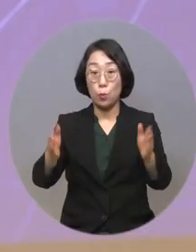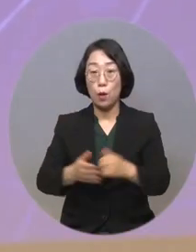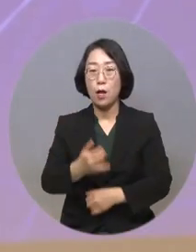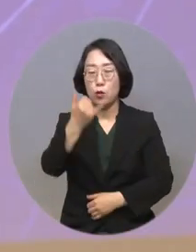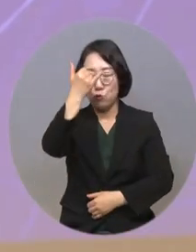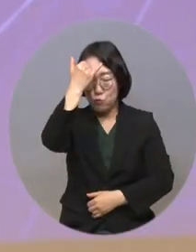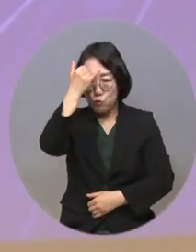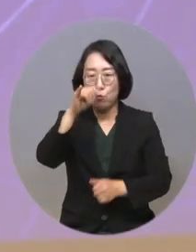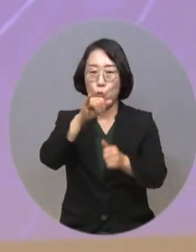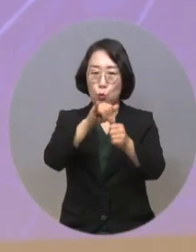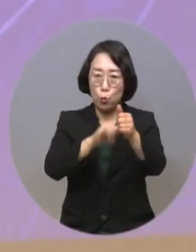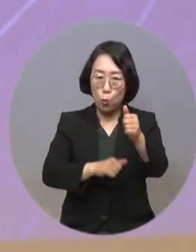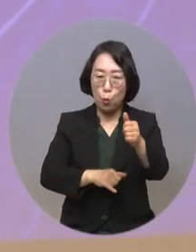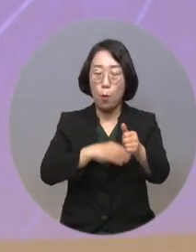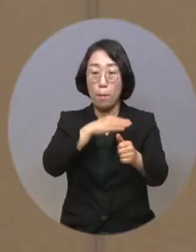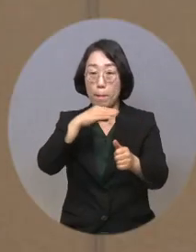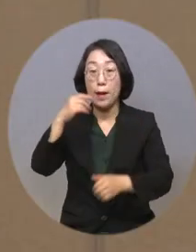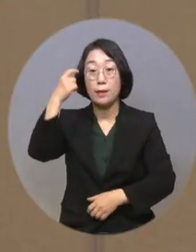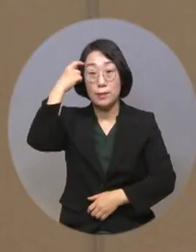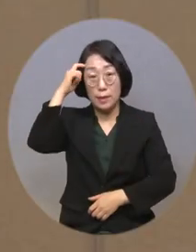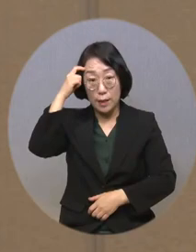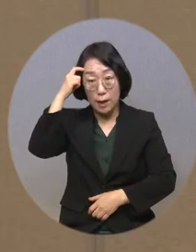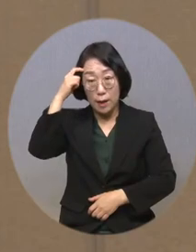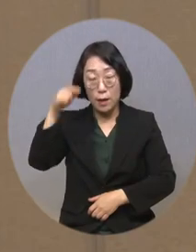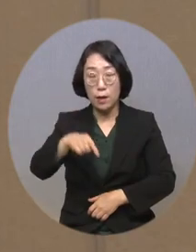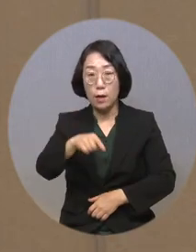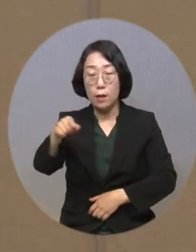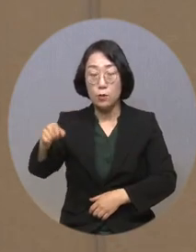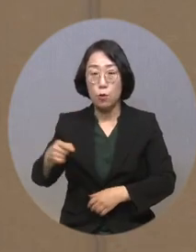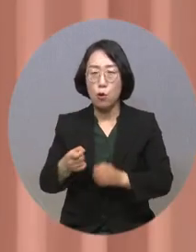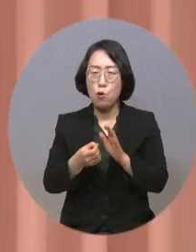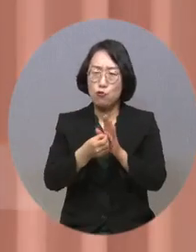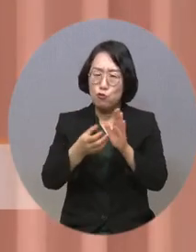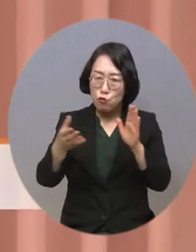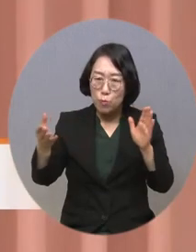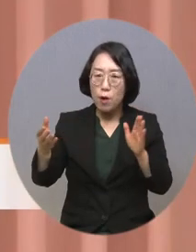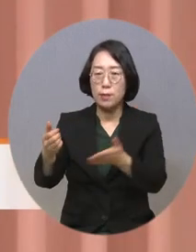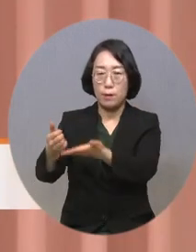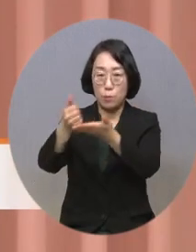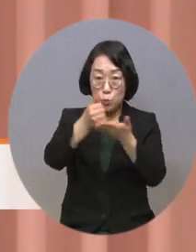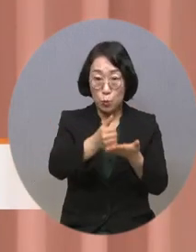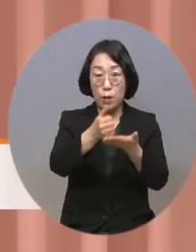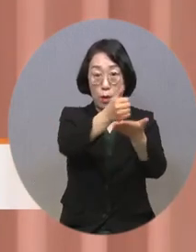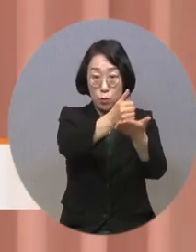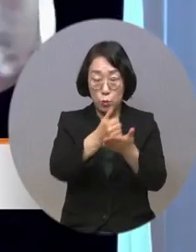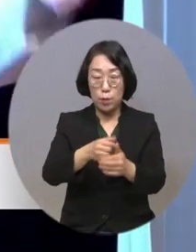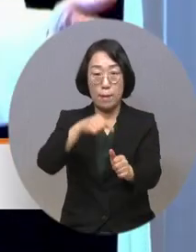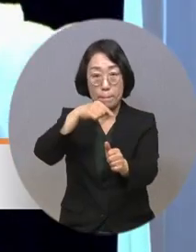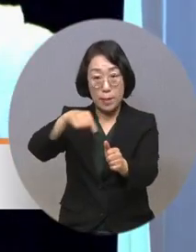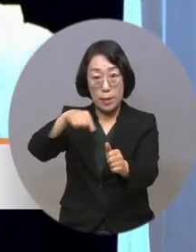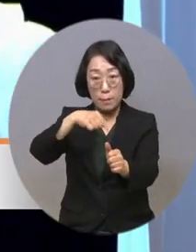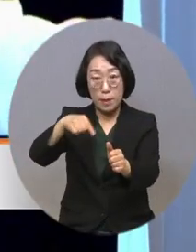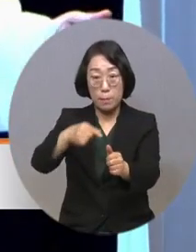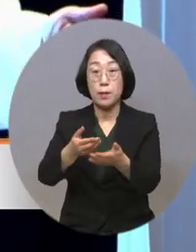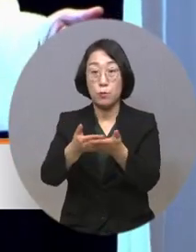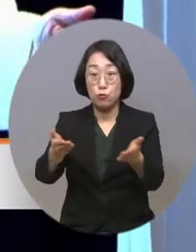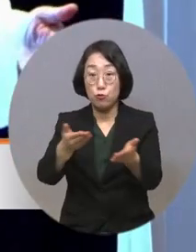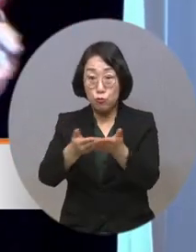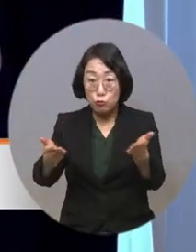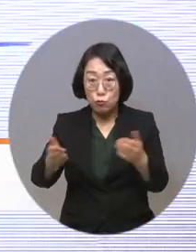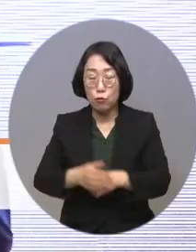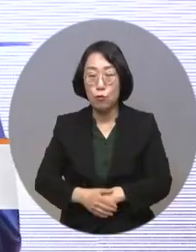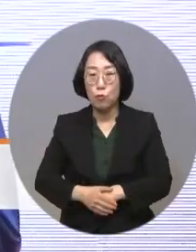사상을 바탕으로 대한민국의 유명한 석학들을 초빙해 한 민족의 정신 문화와 사회적 약자의 권익을 위한